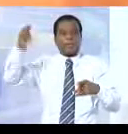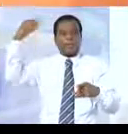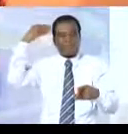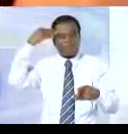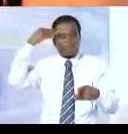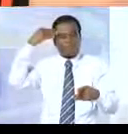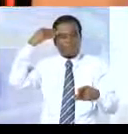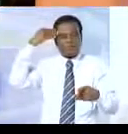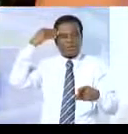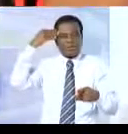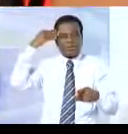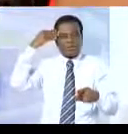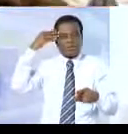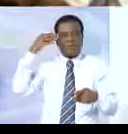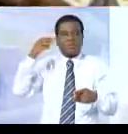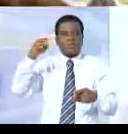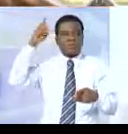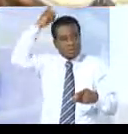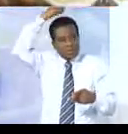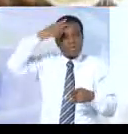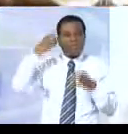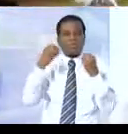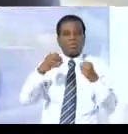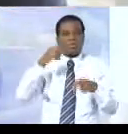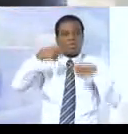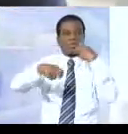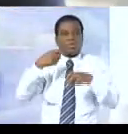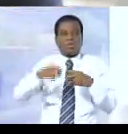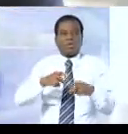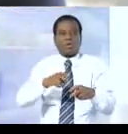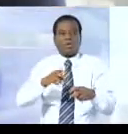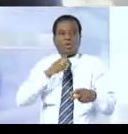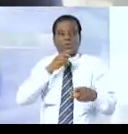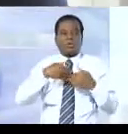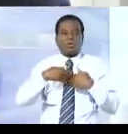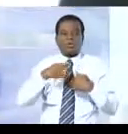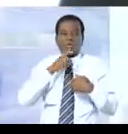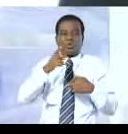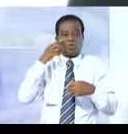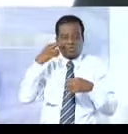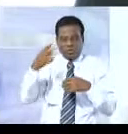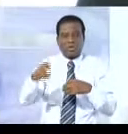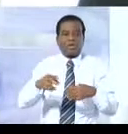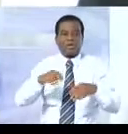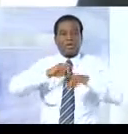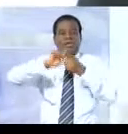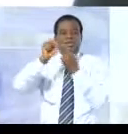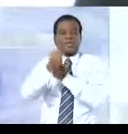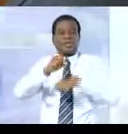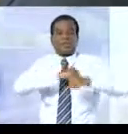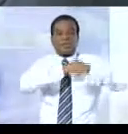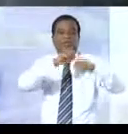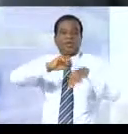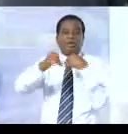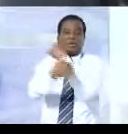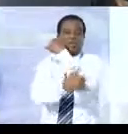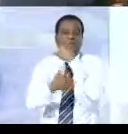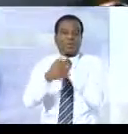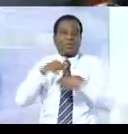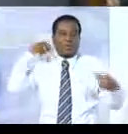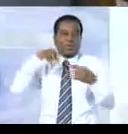ministre Daniel Cabo-Ndonkon. Plusieurs questions sont abordées, notamment la situation sécuritaire du pays, la lutte contre